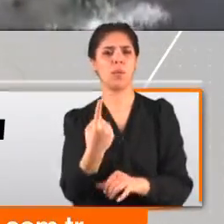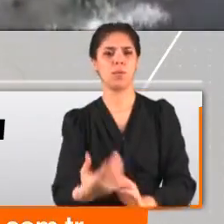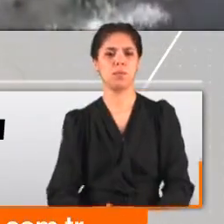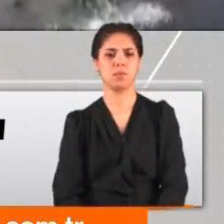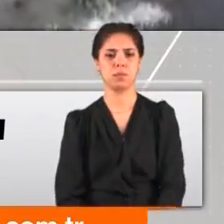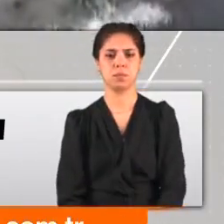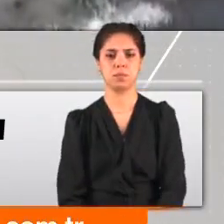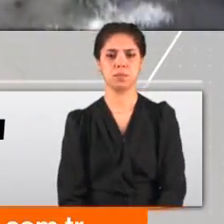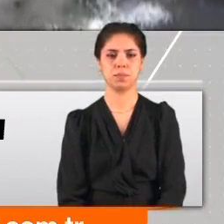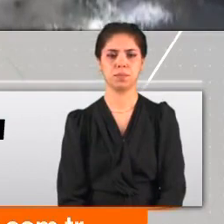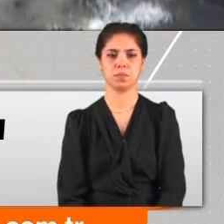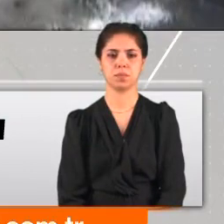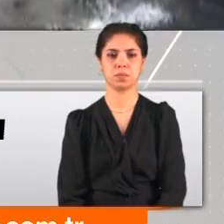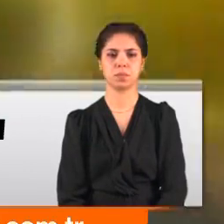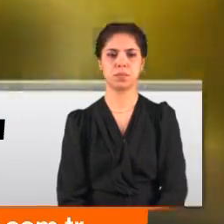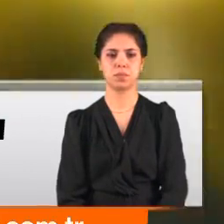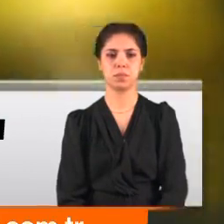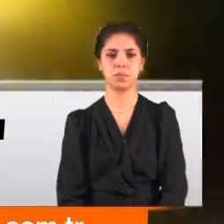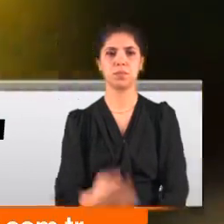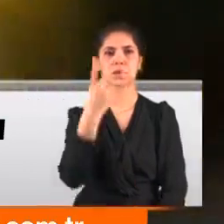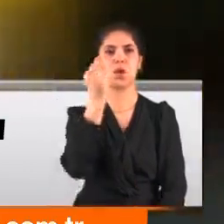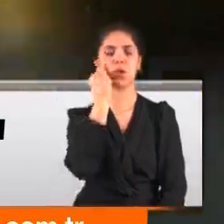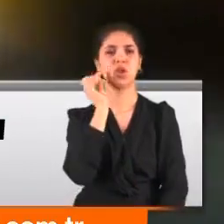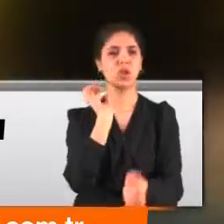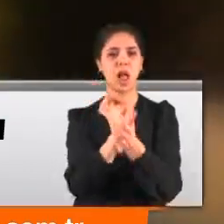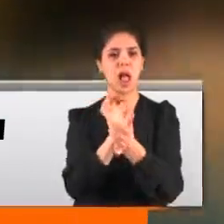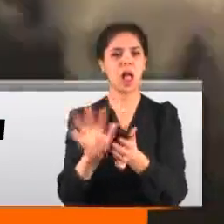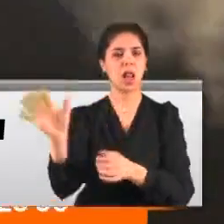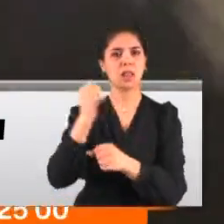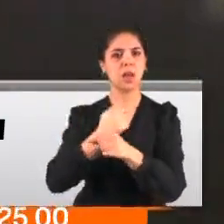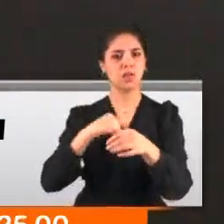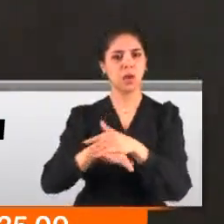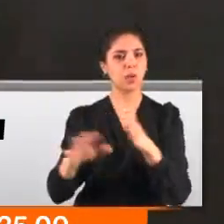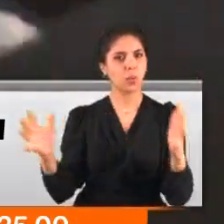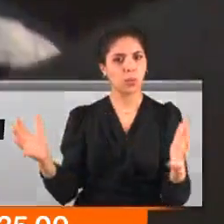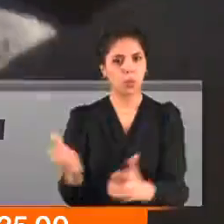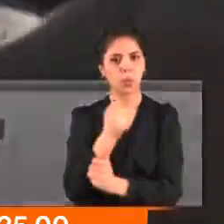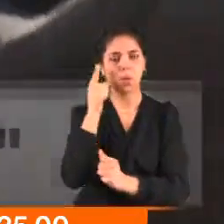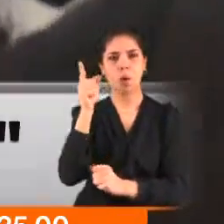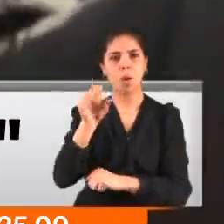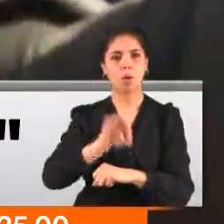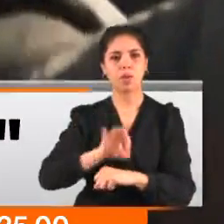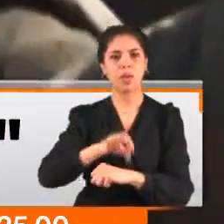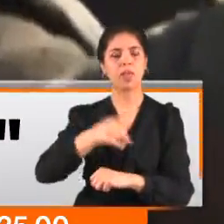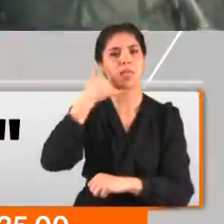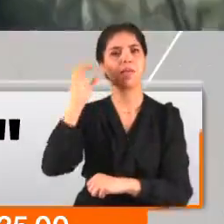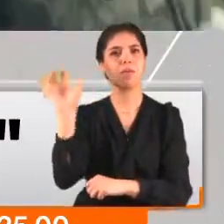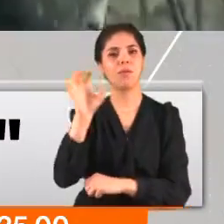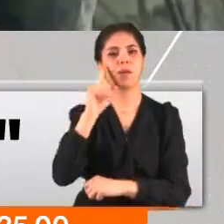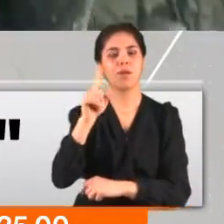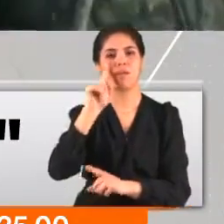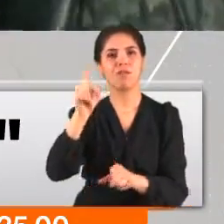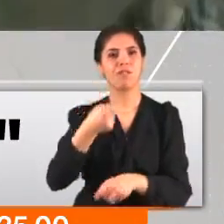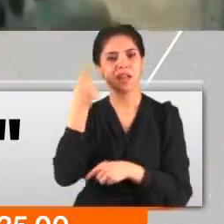deprem geçsin diye. O anda da ev yıkıldı. 4 kişilik Turunç ailesini enkaz altından kurtaran o anda çalan cep telefonu oldu.